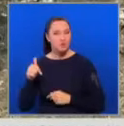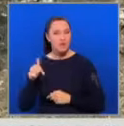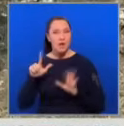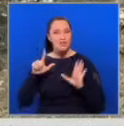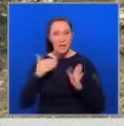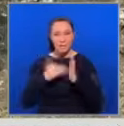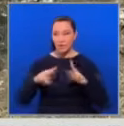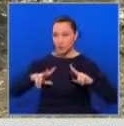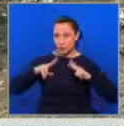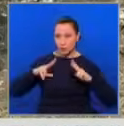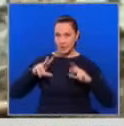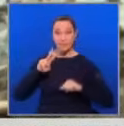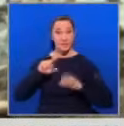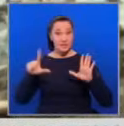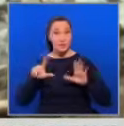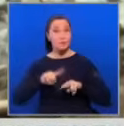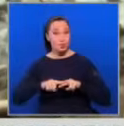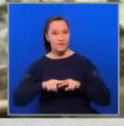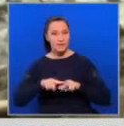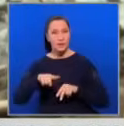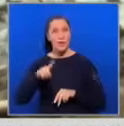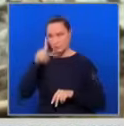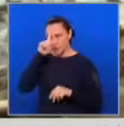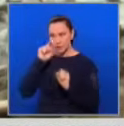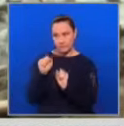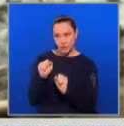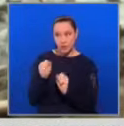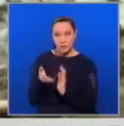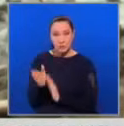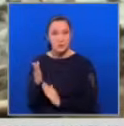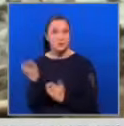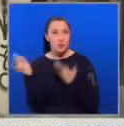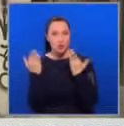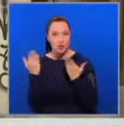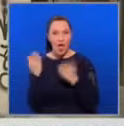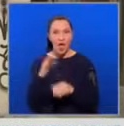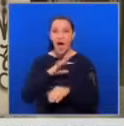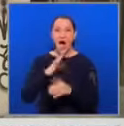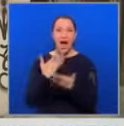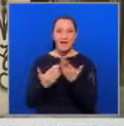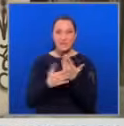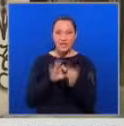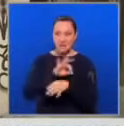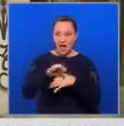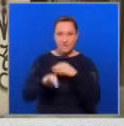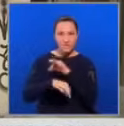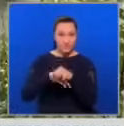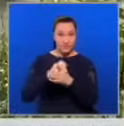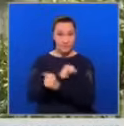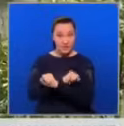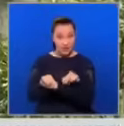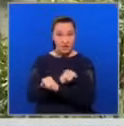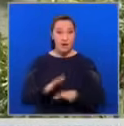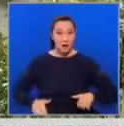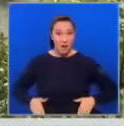7:30 сутринта на 27 ноември тя е причакана да тръгне за училище вързани са ръцете и краката ѝ отведена е